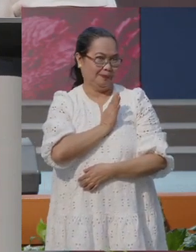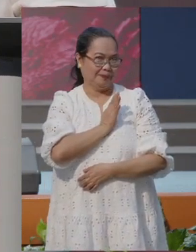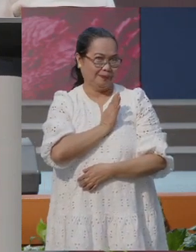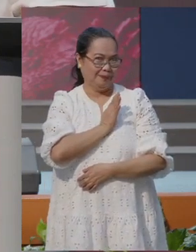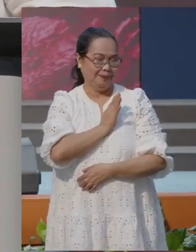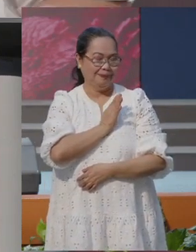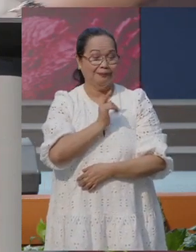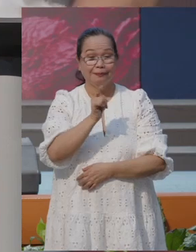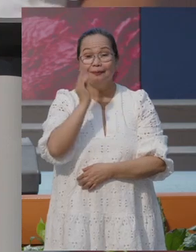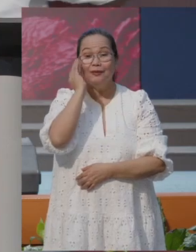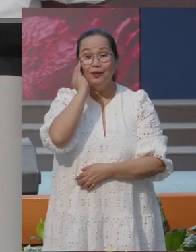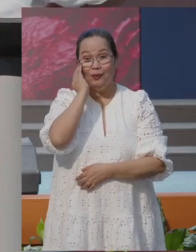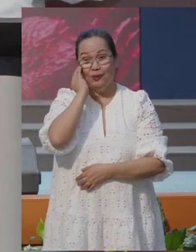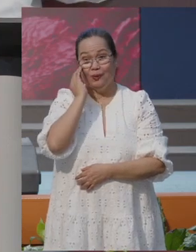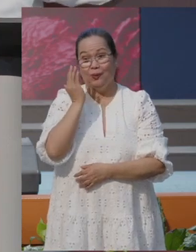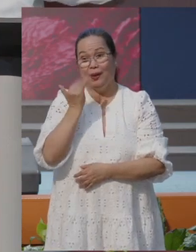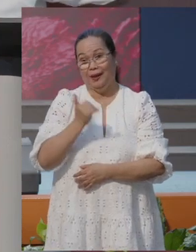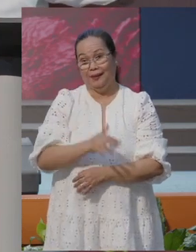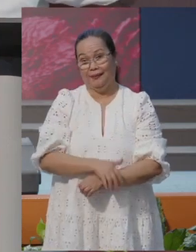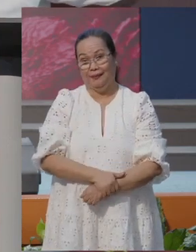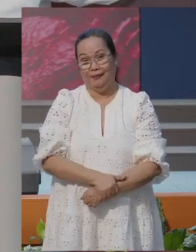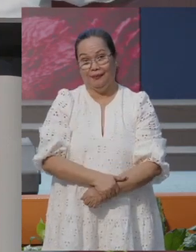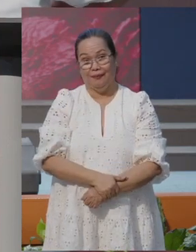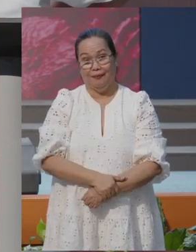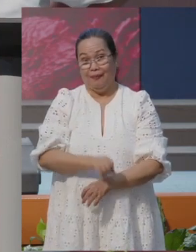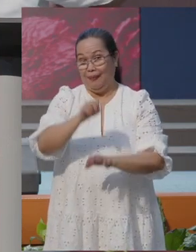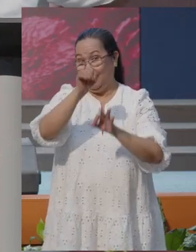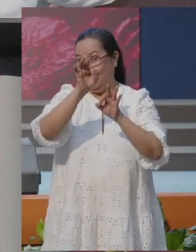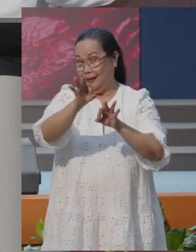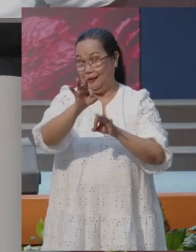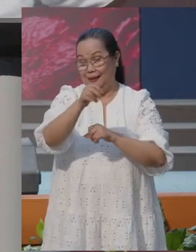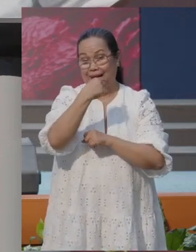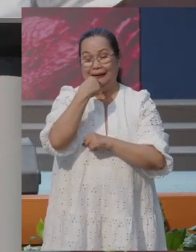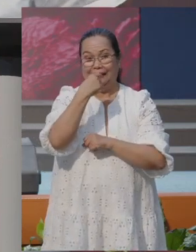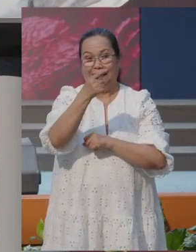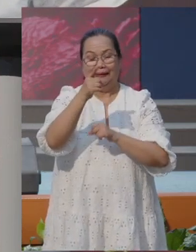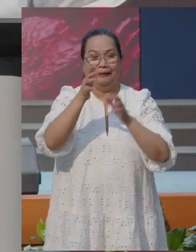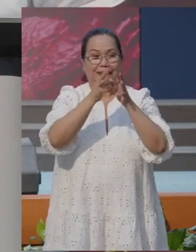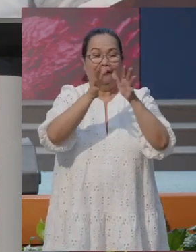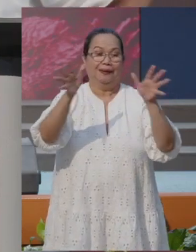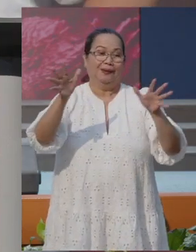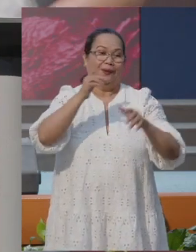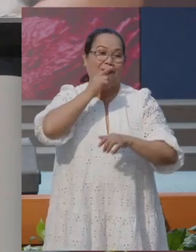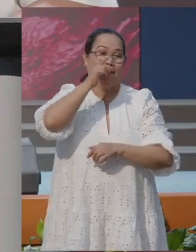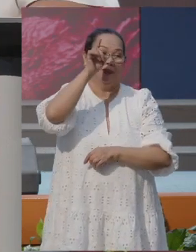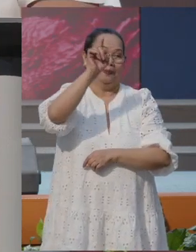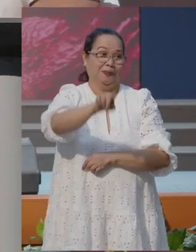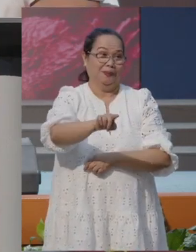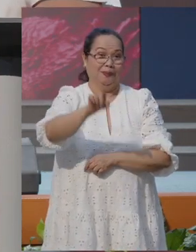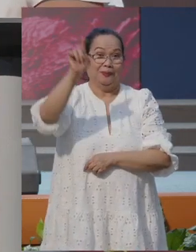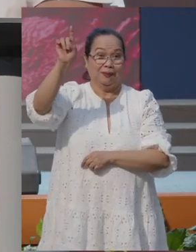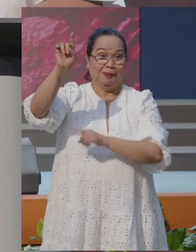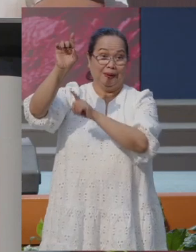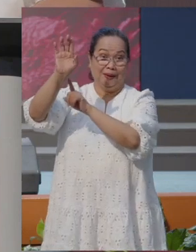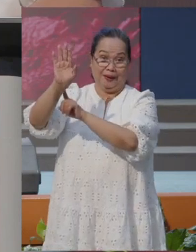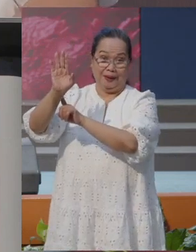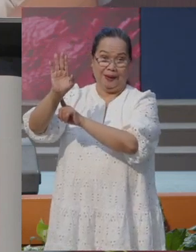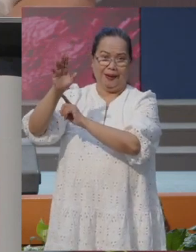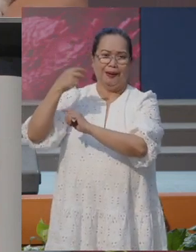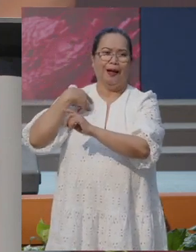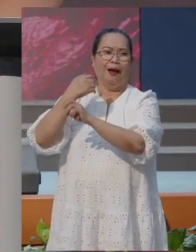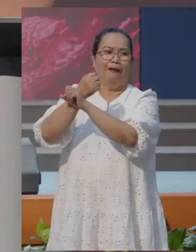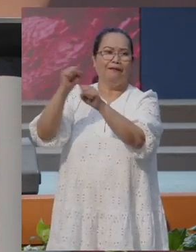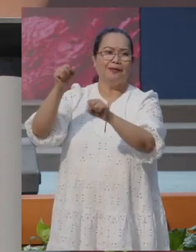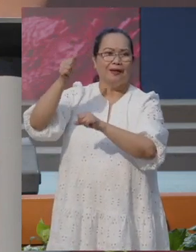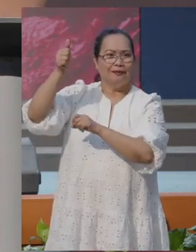Alam nyo kasi, hindi ito maaring malawakang utos. Ang ating Panginoon, pinagtanggol niya ang